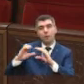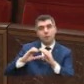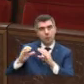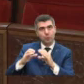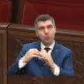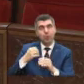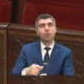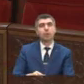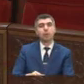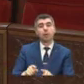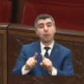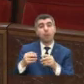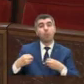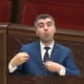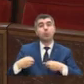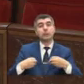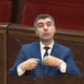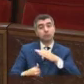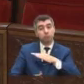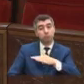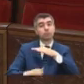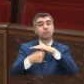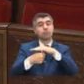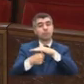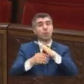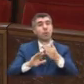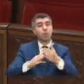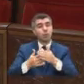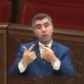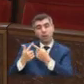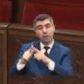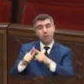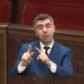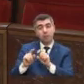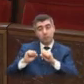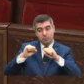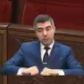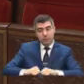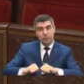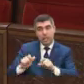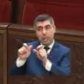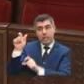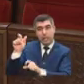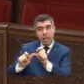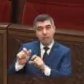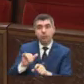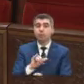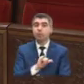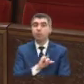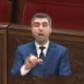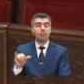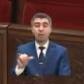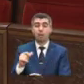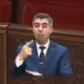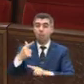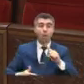النواب اتفقنا مع السيد المدير العام ان اي اداره محليا مركزيا ما كتفاعلش مع المواطنين مخالفه للتوجه اللي ماشيه فيه